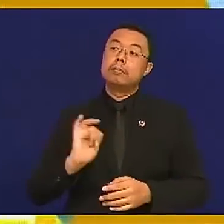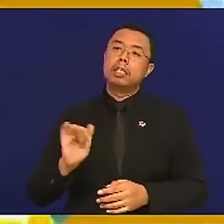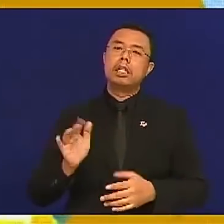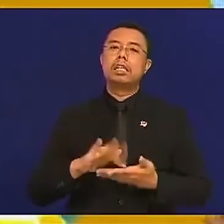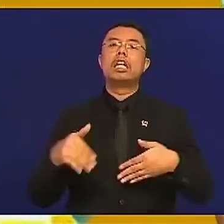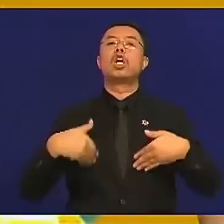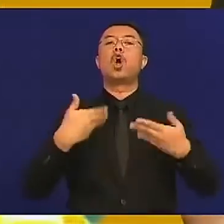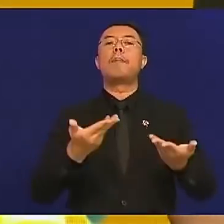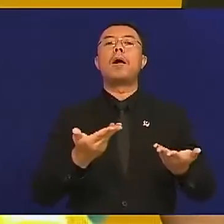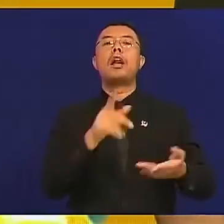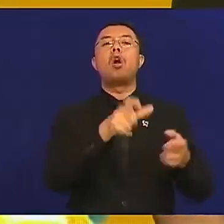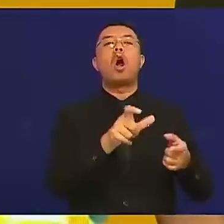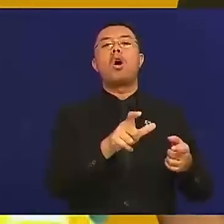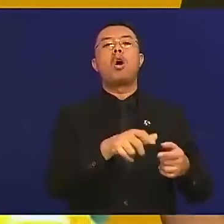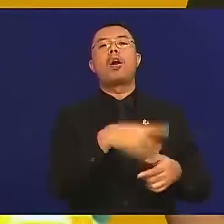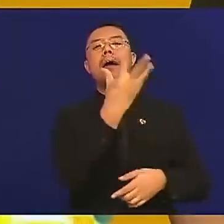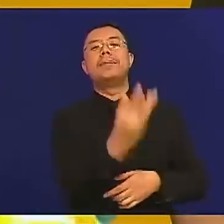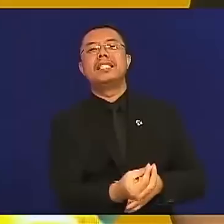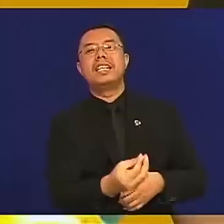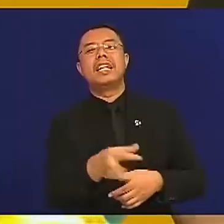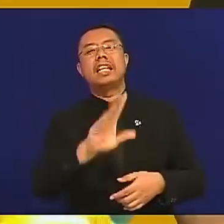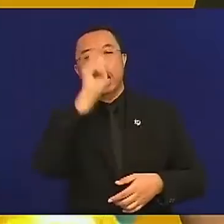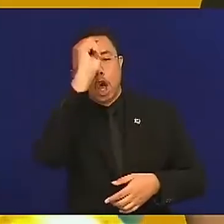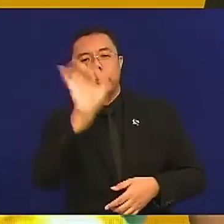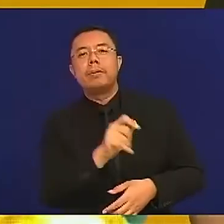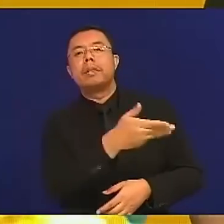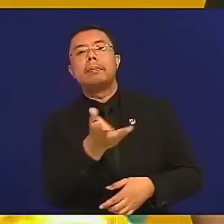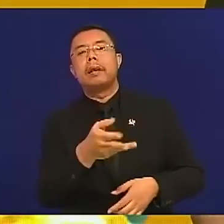menjadi korban orang yang tidak kaya dan tidak terhormat seperti mereka.